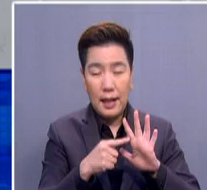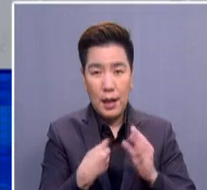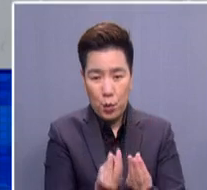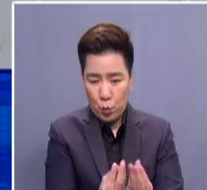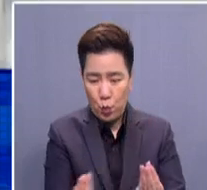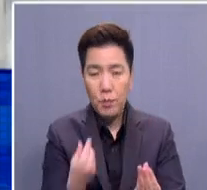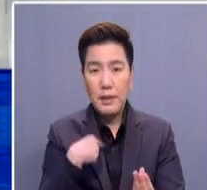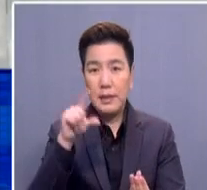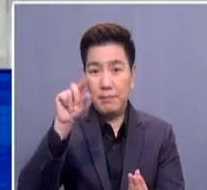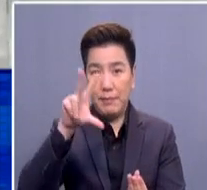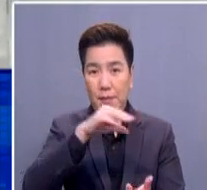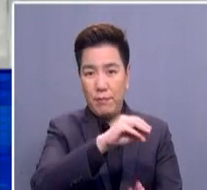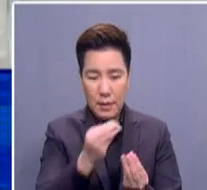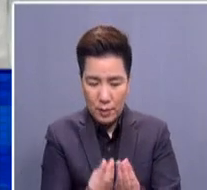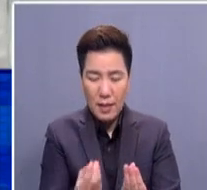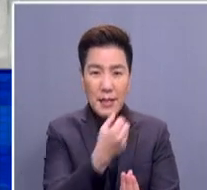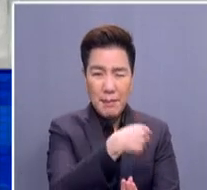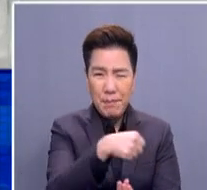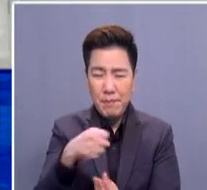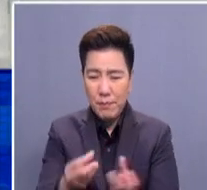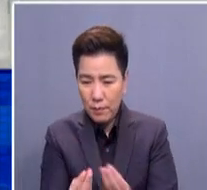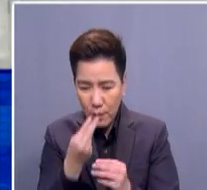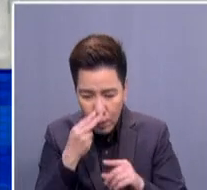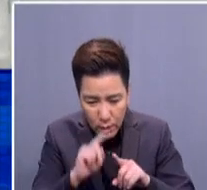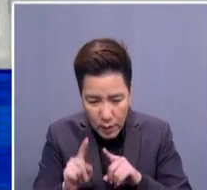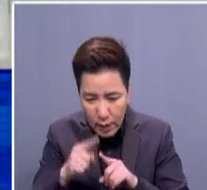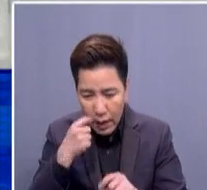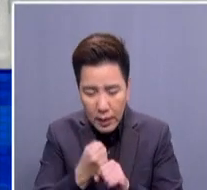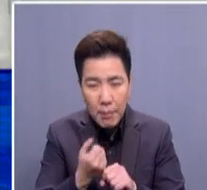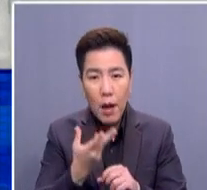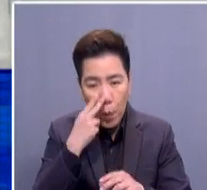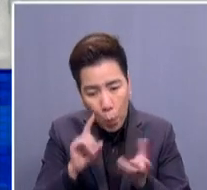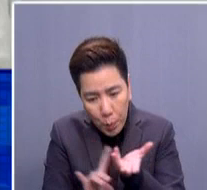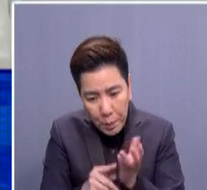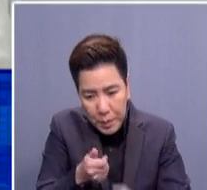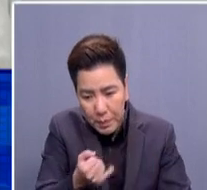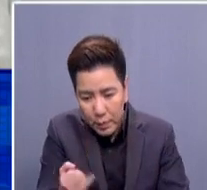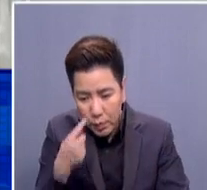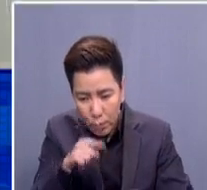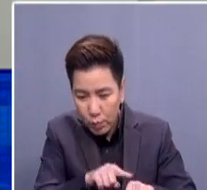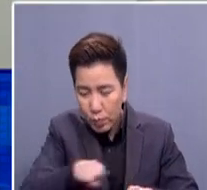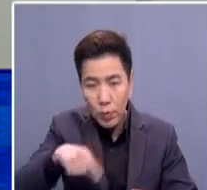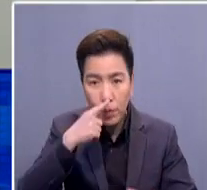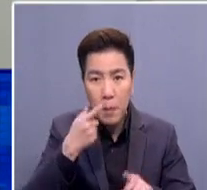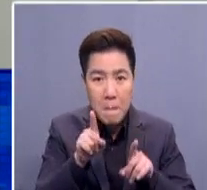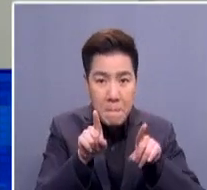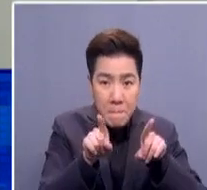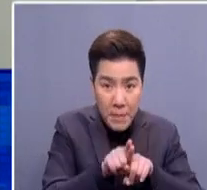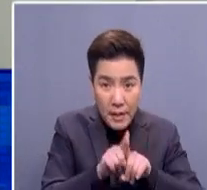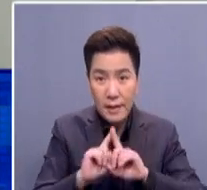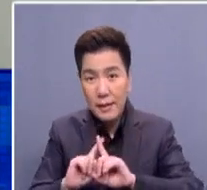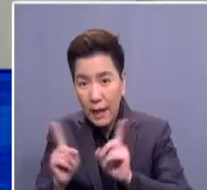คุก 23ขวดนะคะขวดละ 10โดสมาตรวจสอบคุณภาพของวัคซีนด้วยการตรวจสอบมีทั้งส่วนที่เหมือน